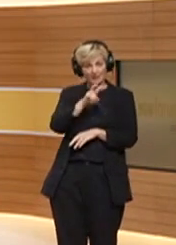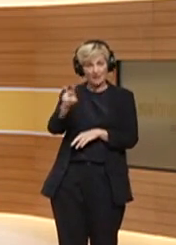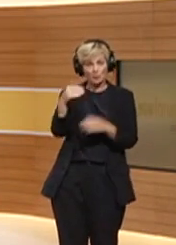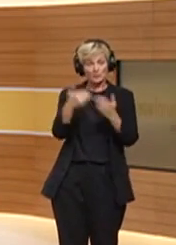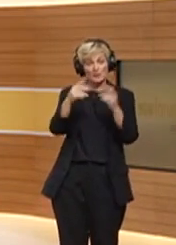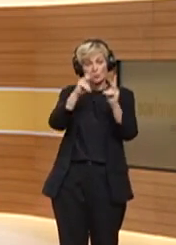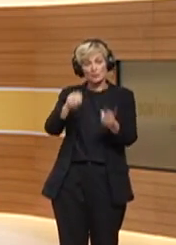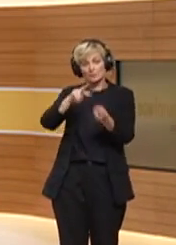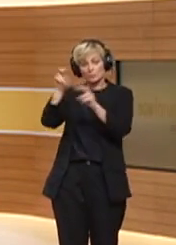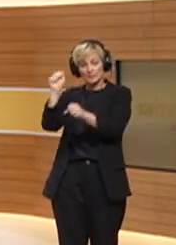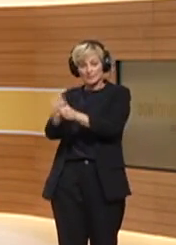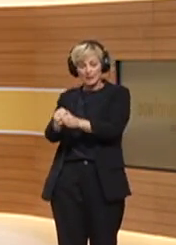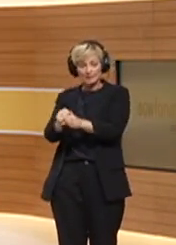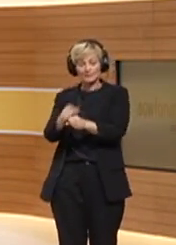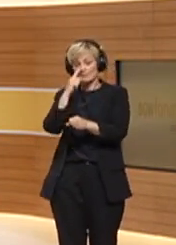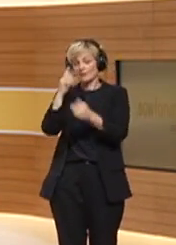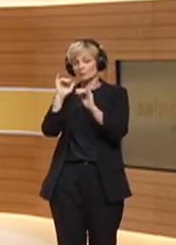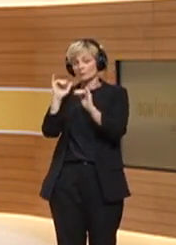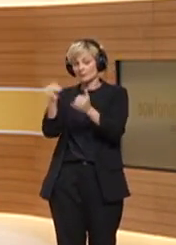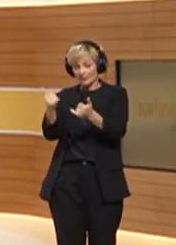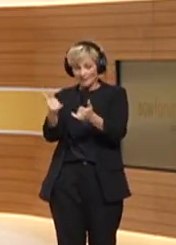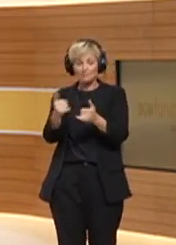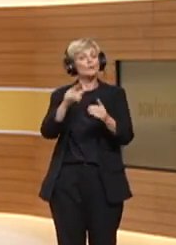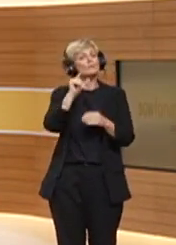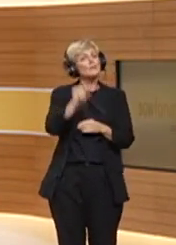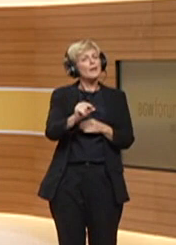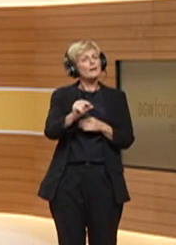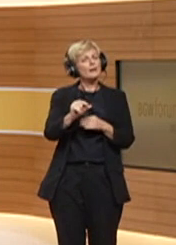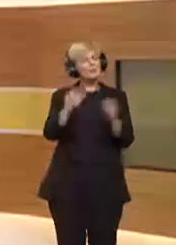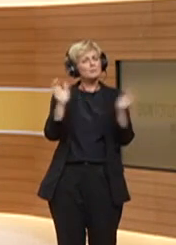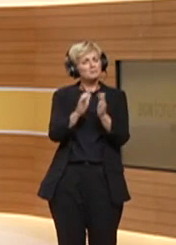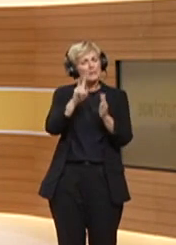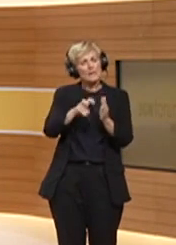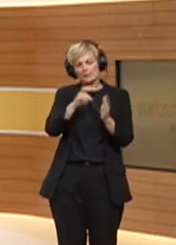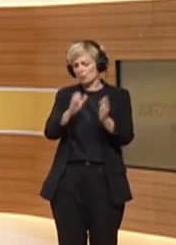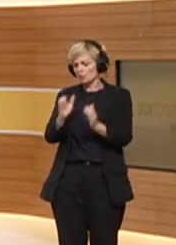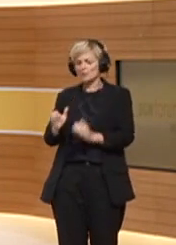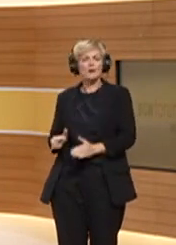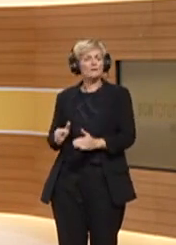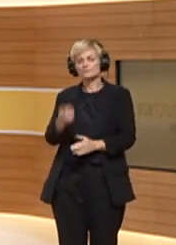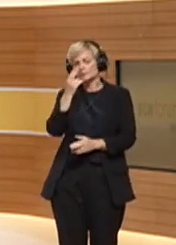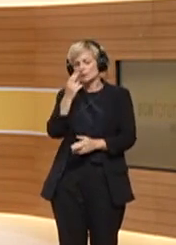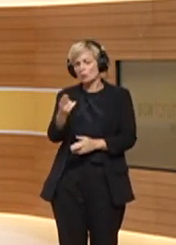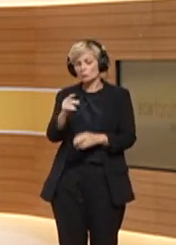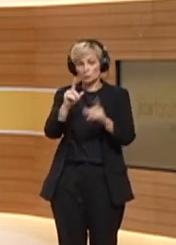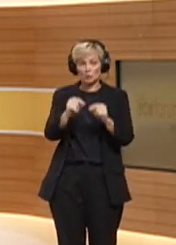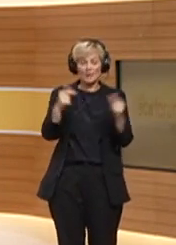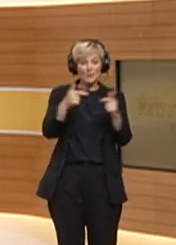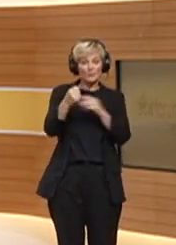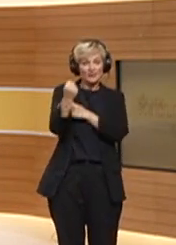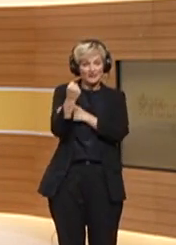Und was passiert dann mit den kleineren? Heißt das, dass die Pflegekräfte sich dann lieber an